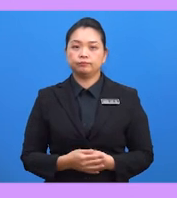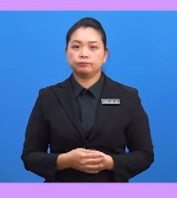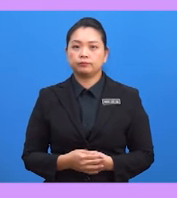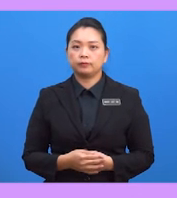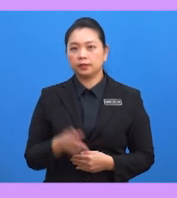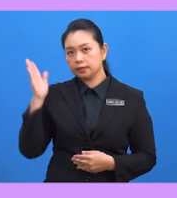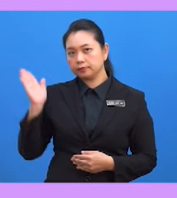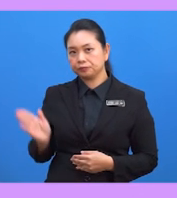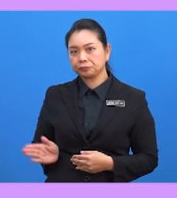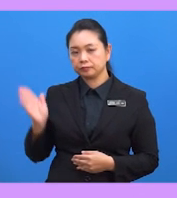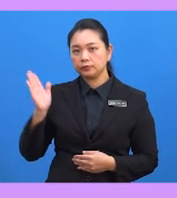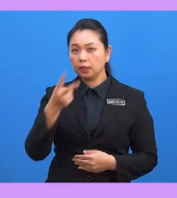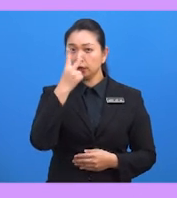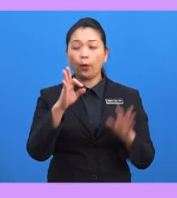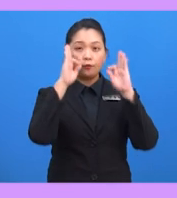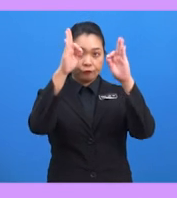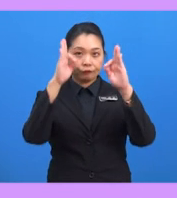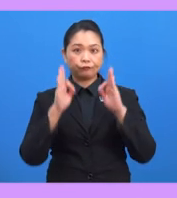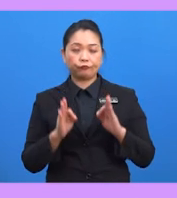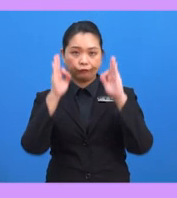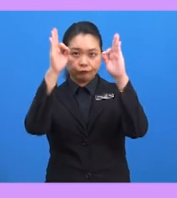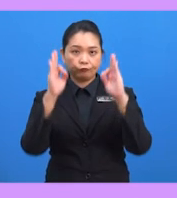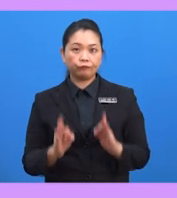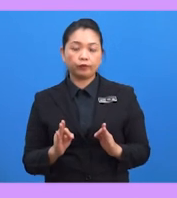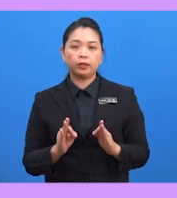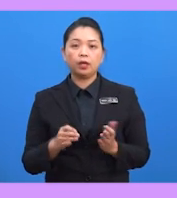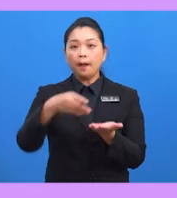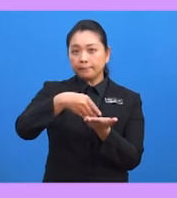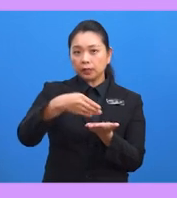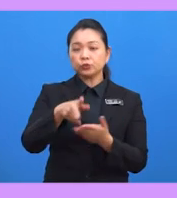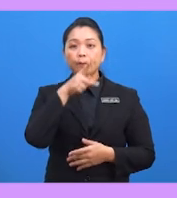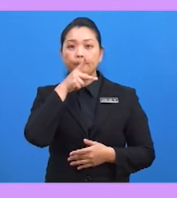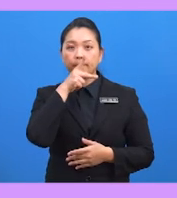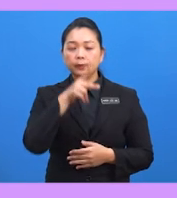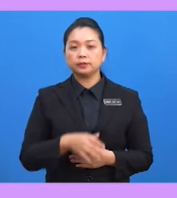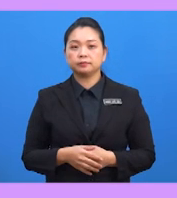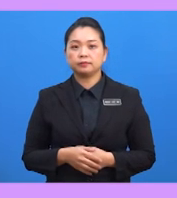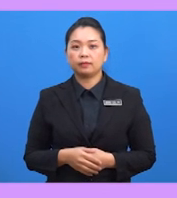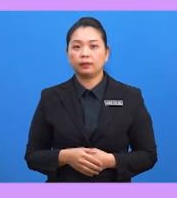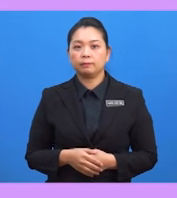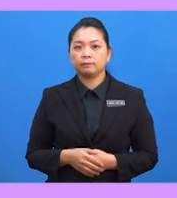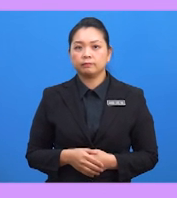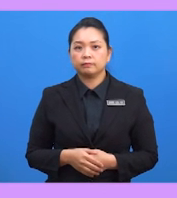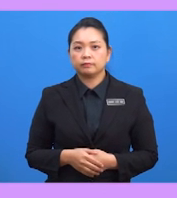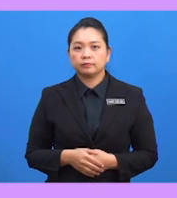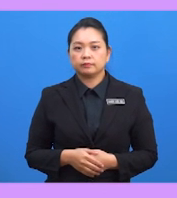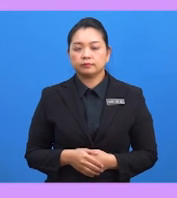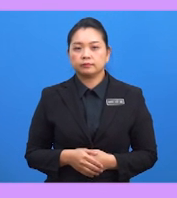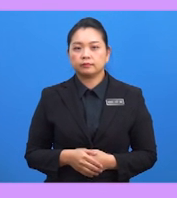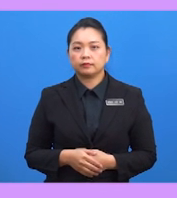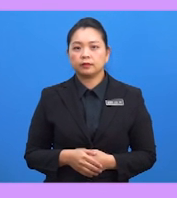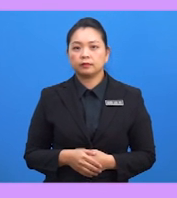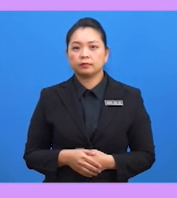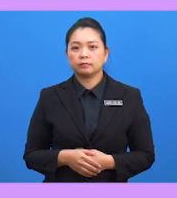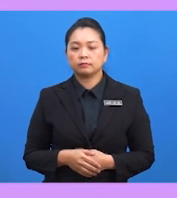Paparan menunjukkan format belanjawan peribadi. Pendapatan boleh guna yang diperolehi perlu ditolak